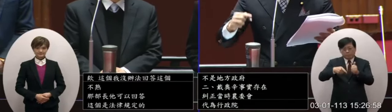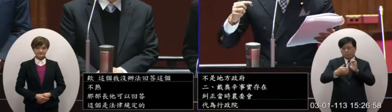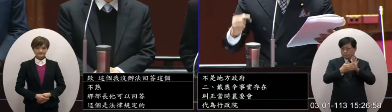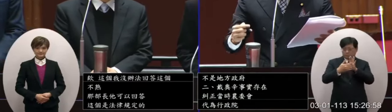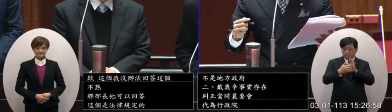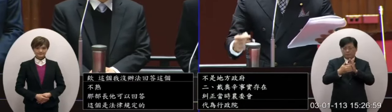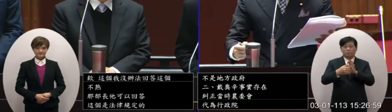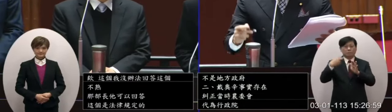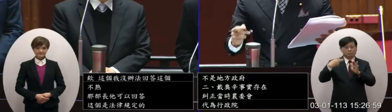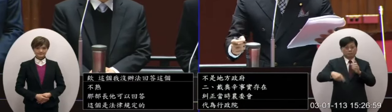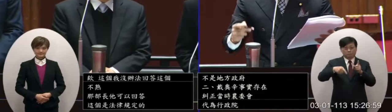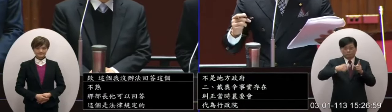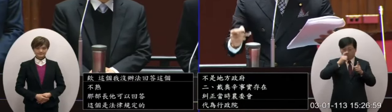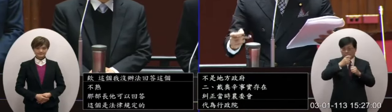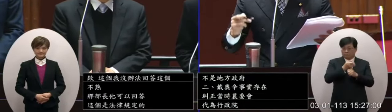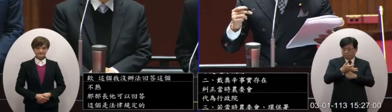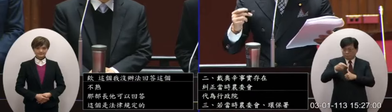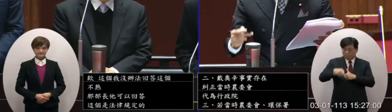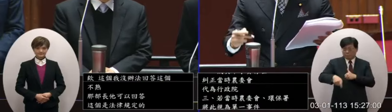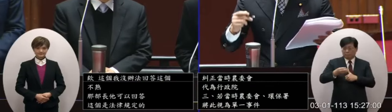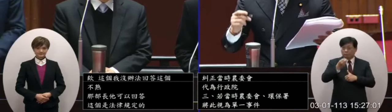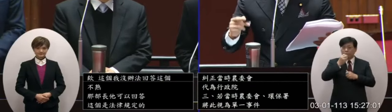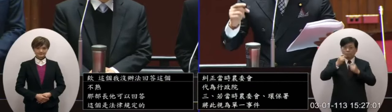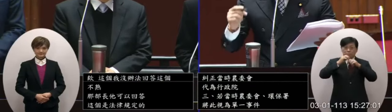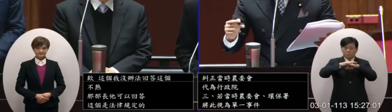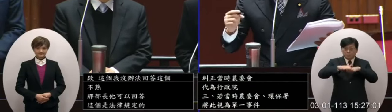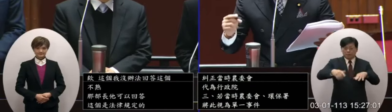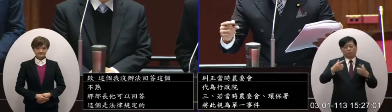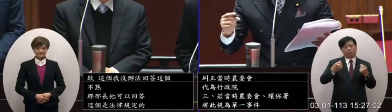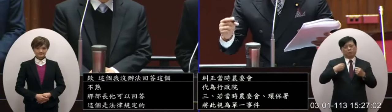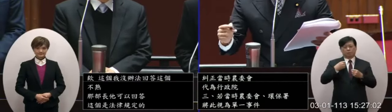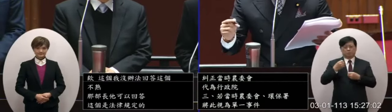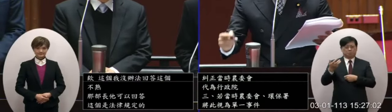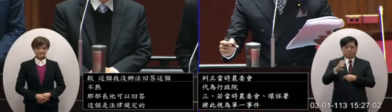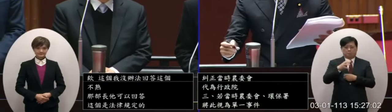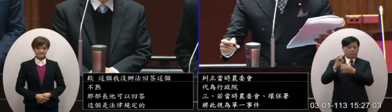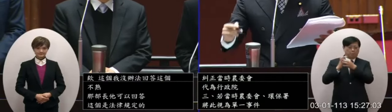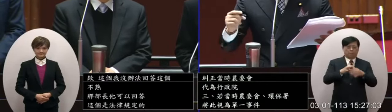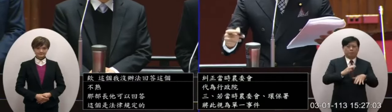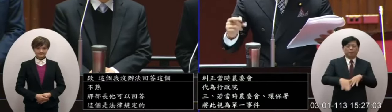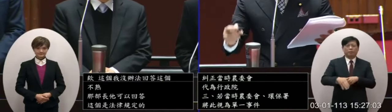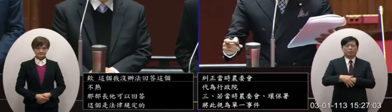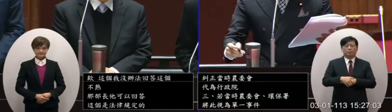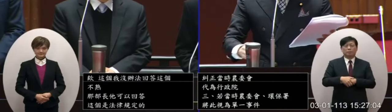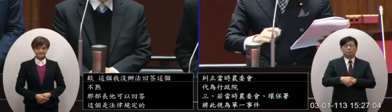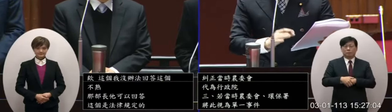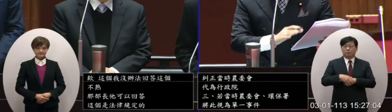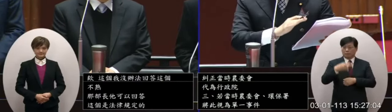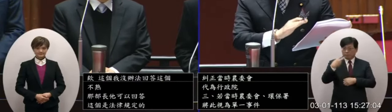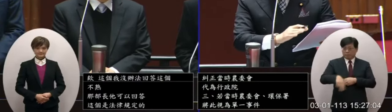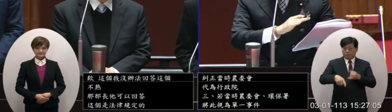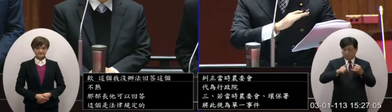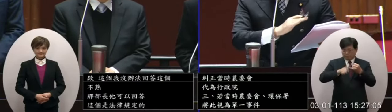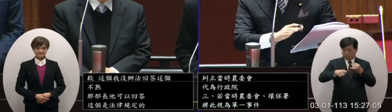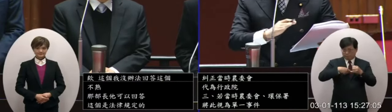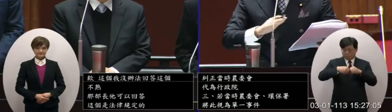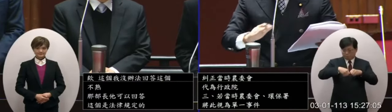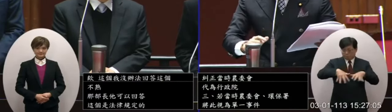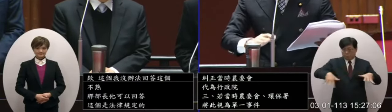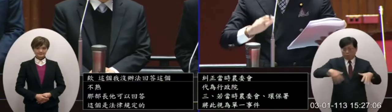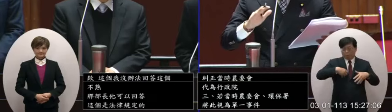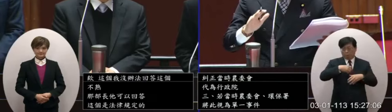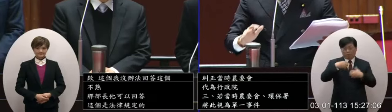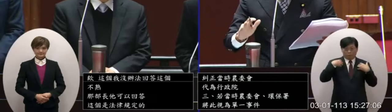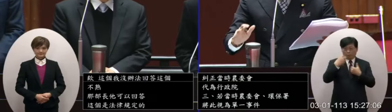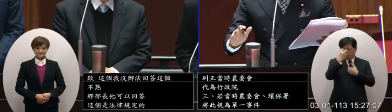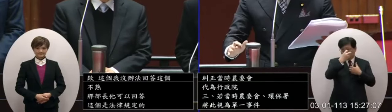堵带奥星污染食安的事件，仍将层出不穷。执行末端的食品安全查验的人